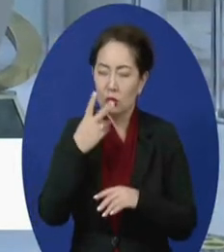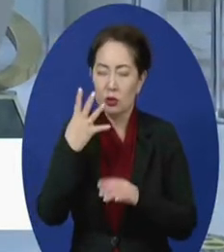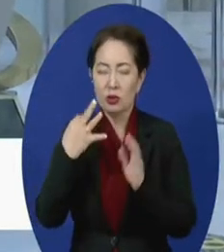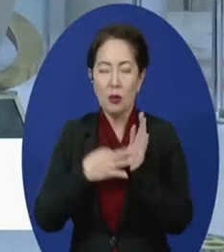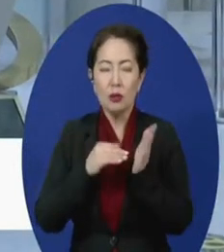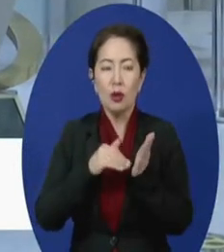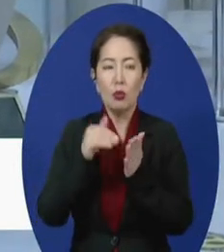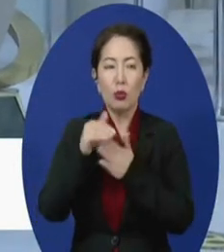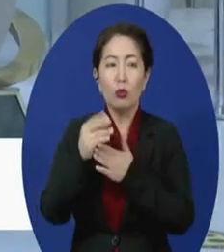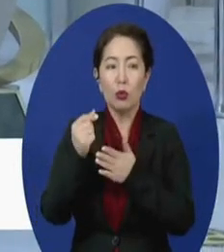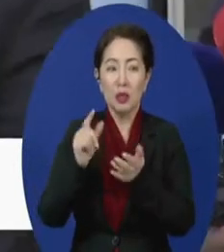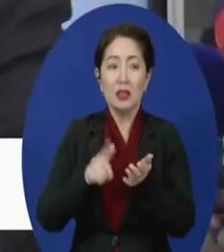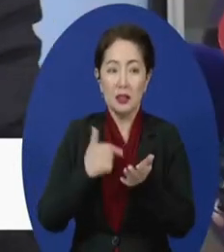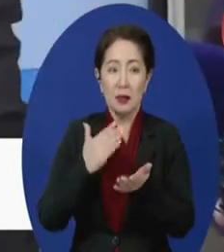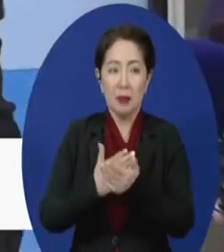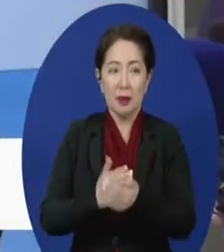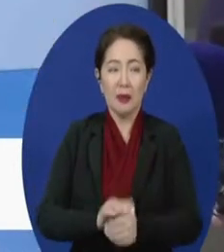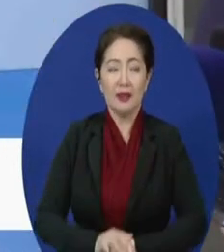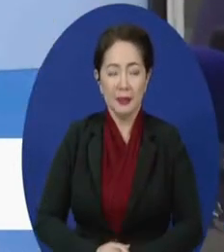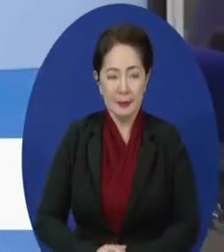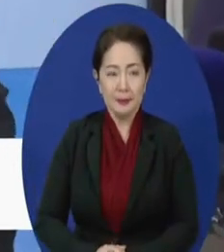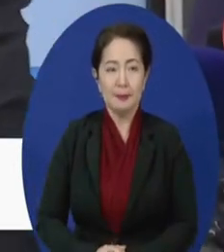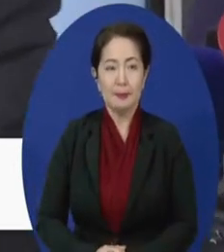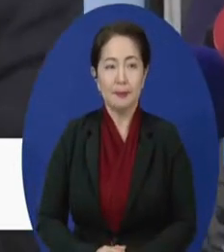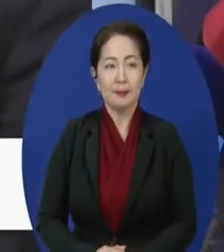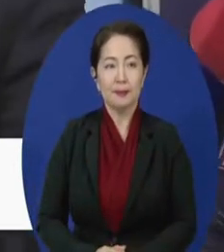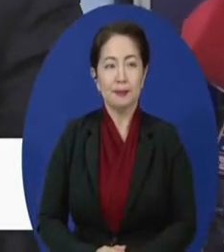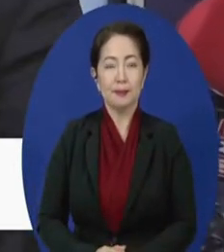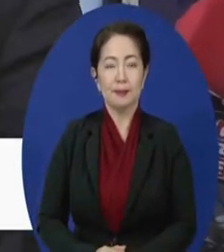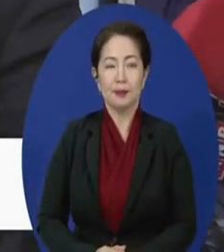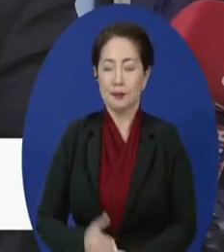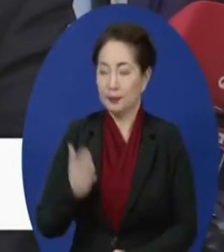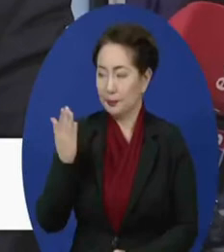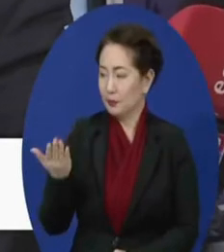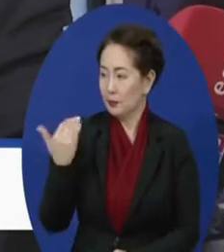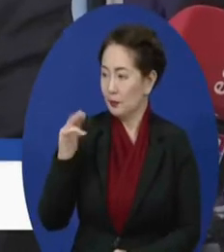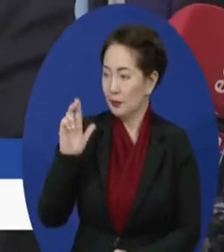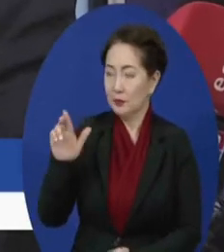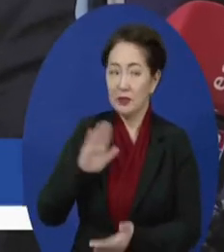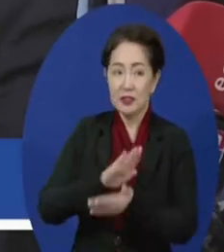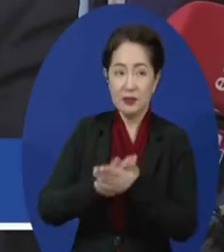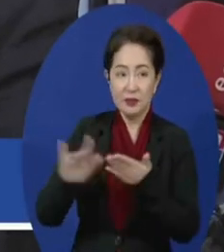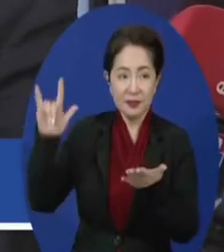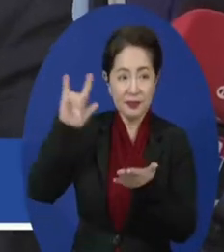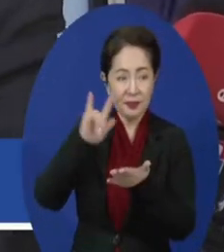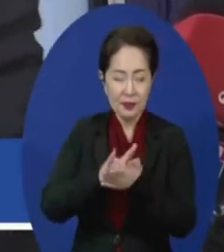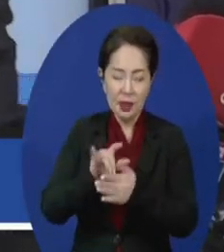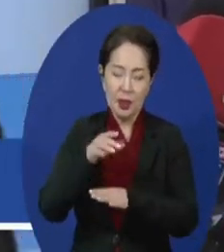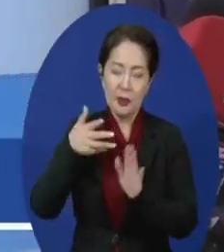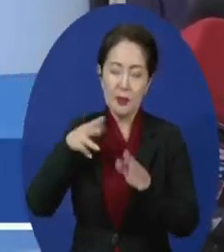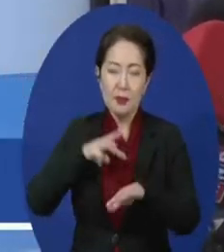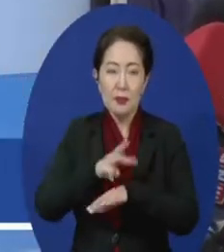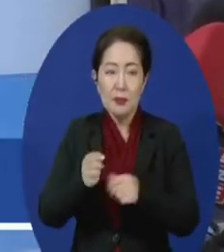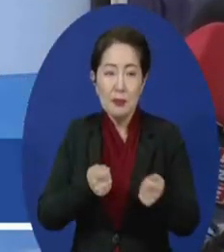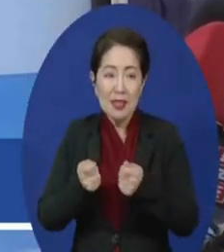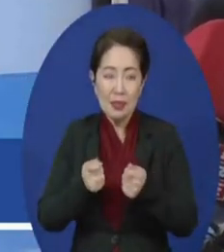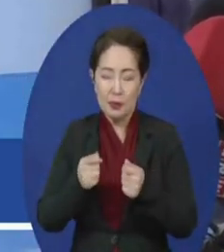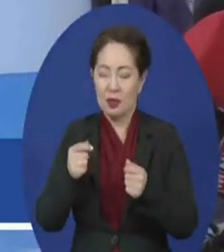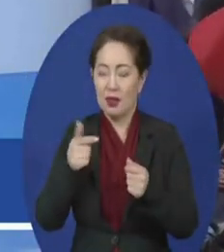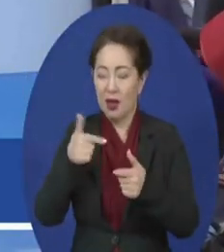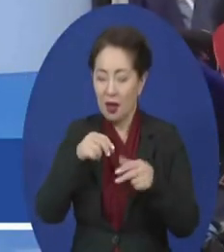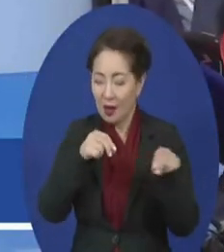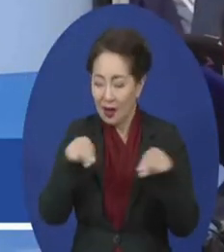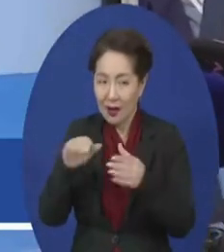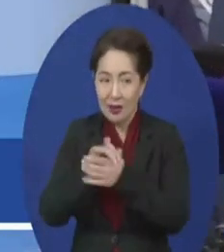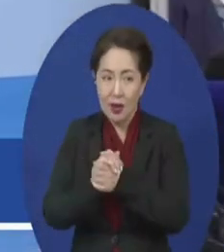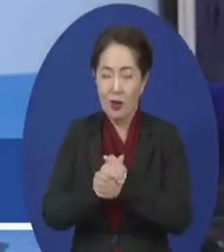тэрбум төгрөг шаардлагатай байгаа юм а. Эн дээр Улаанбаатар шинэ онгоц нисэх буудлын менежментийн төсөс хэрэгжүүлэх концессийн гэрээндэр